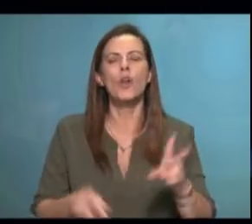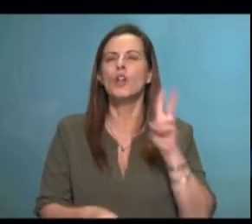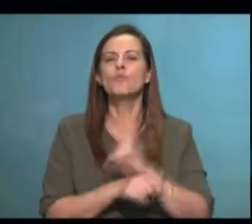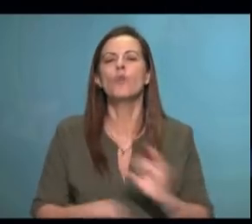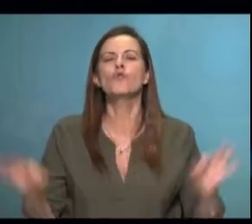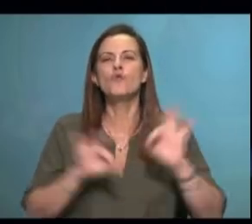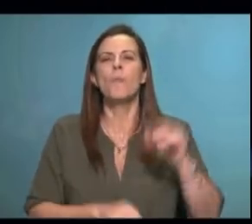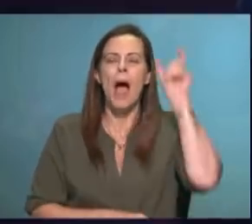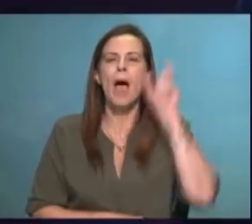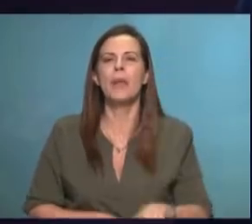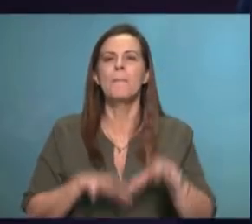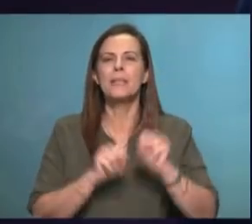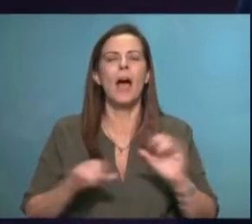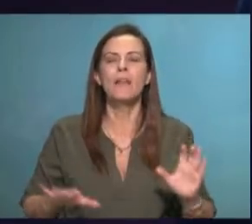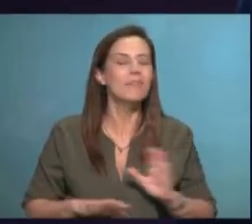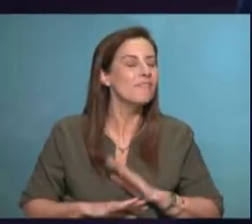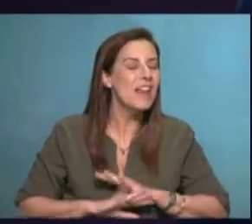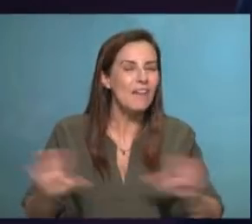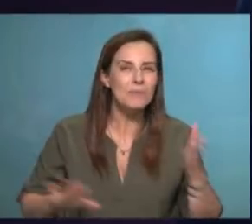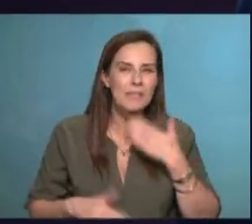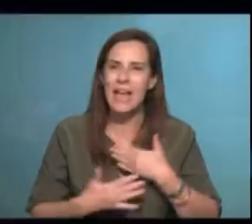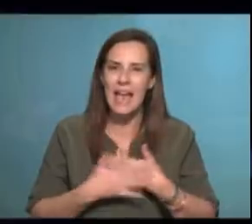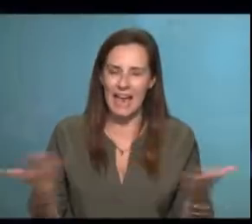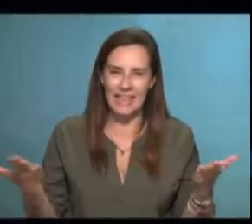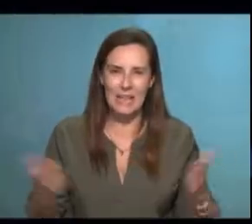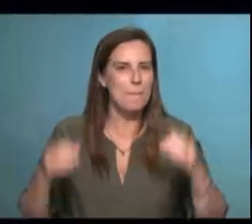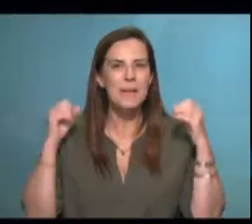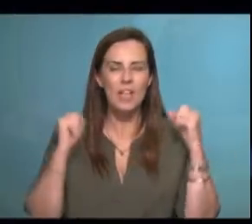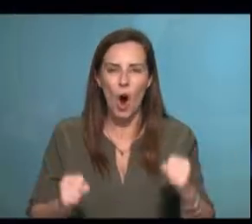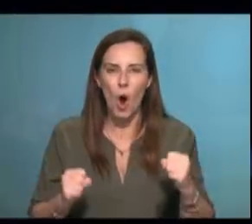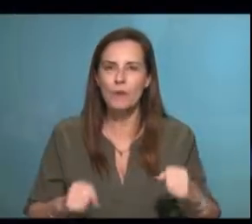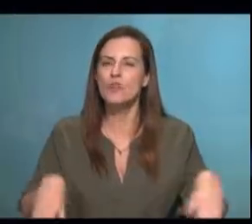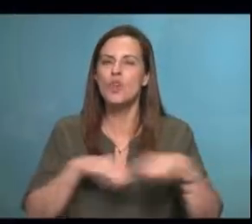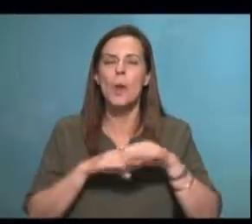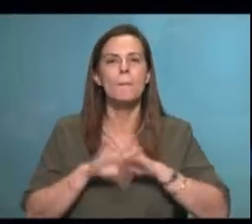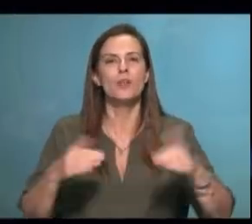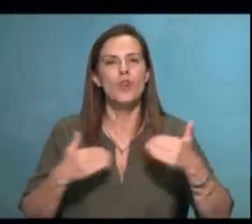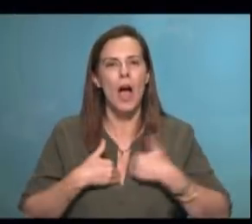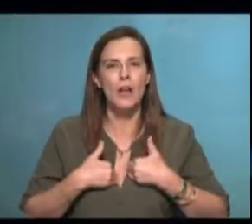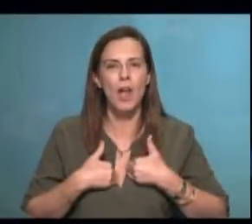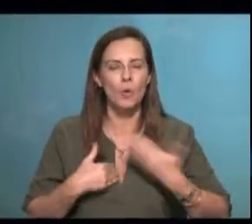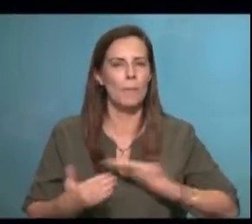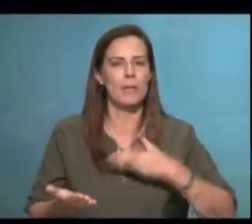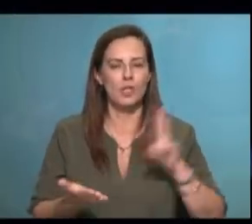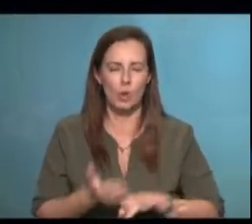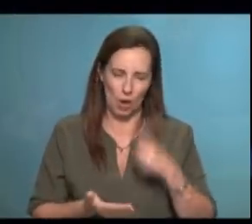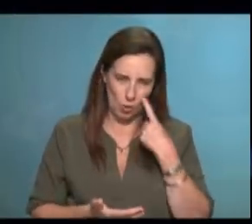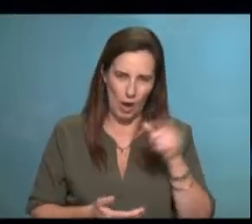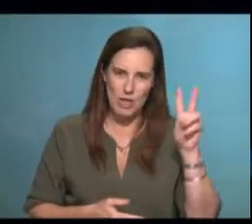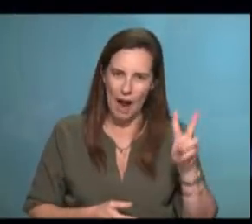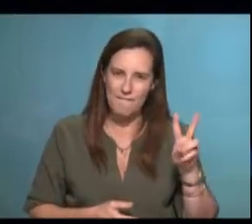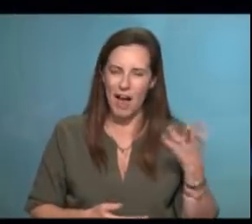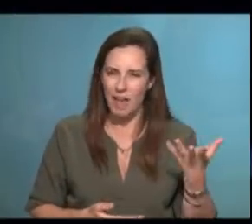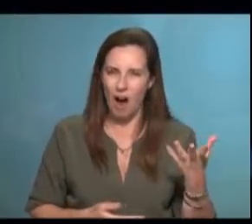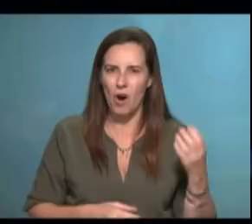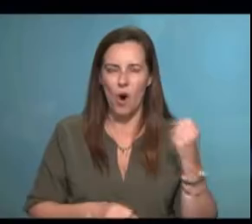מתנחל, ושלאף אחד בישראל לא יהיה ביטחון ושלום בלי שאנחנו נקבל את הזכויות שלנו. אז את רואה שהפתח פה מתנהל